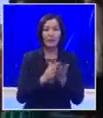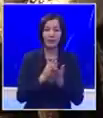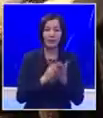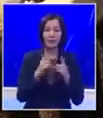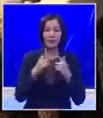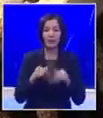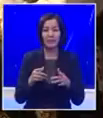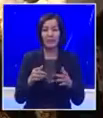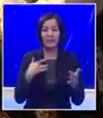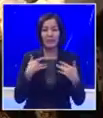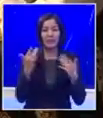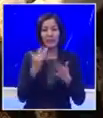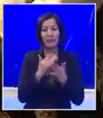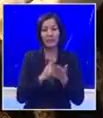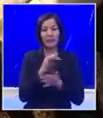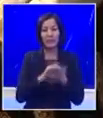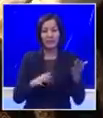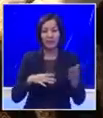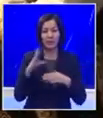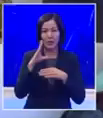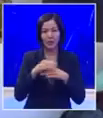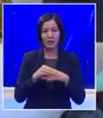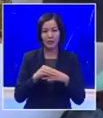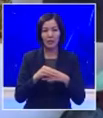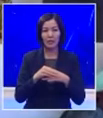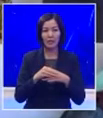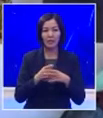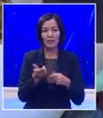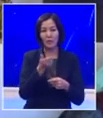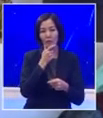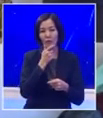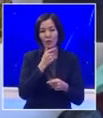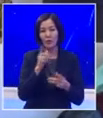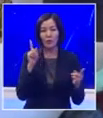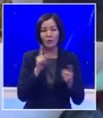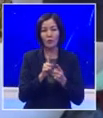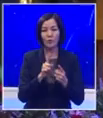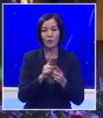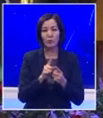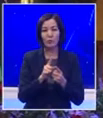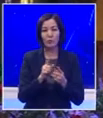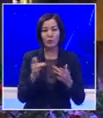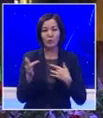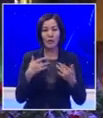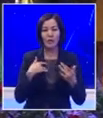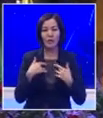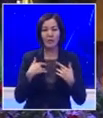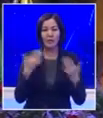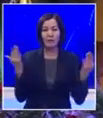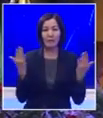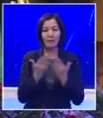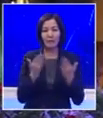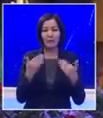ұйымдастырған концерттік бағдарламамен жалғасты. Кеште жиналған жұртшылық көрісу мерекесі жайлы арнайы дайындалған шағын